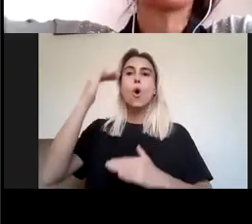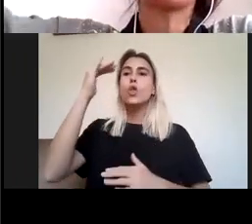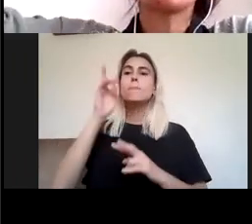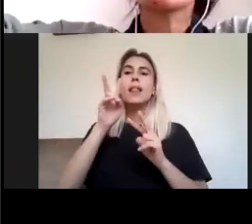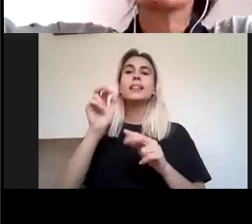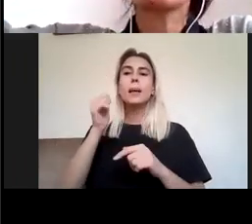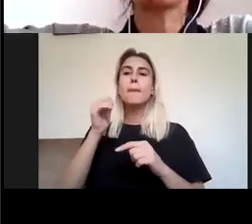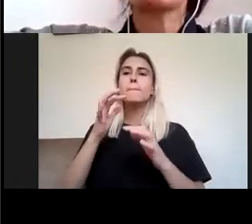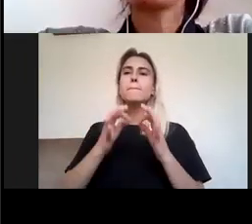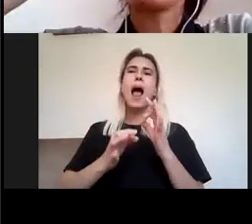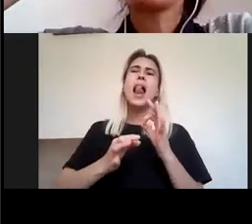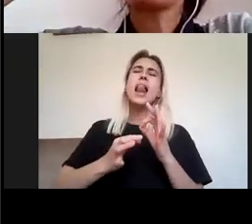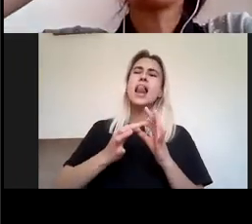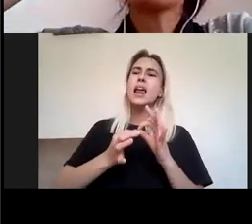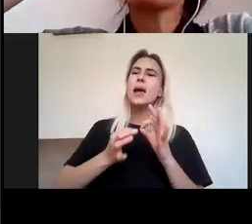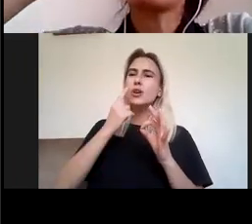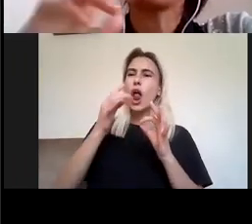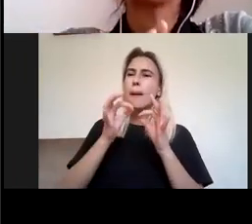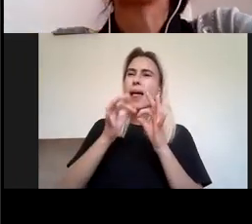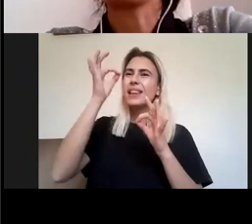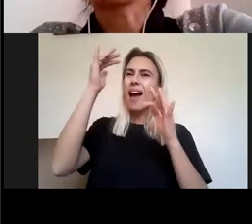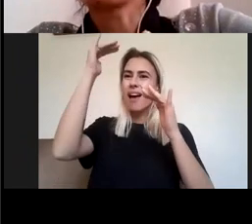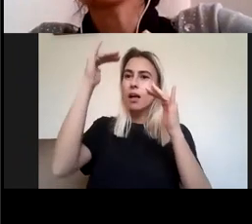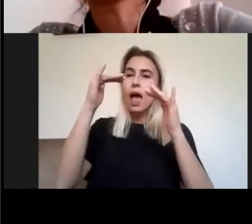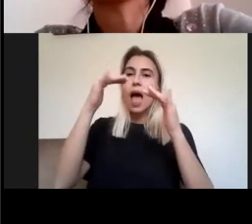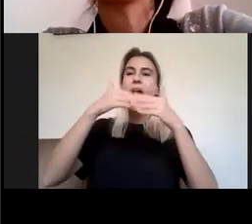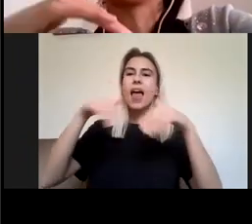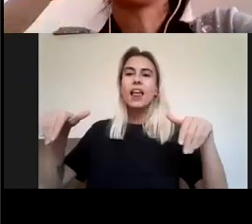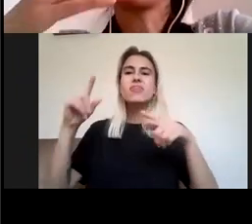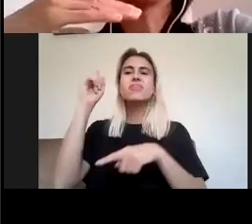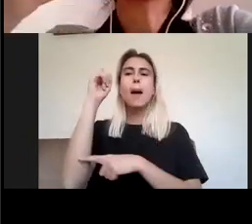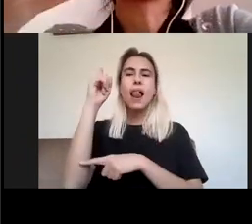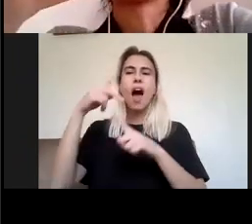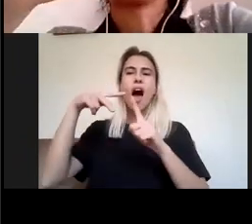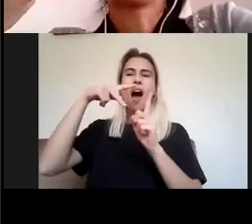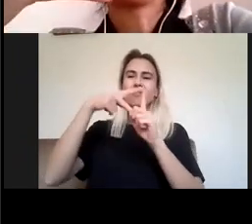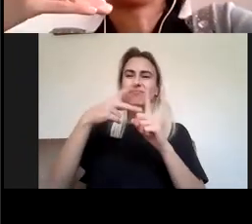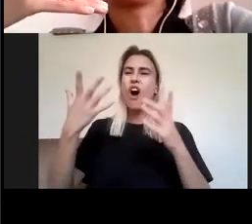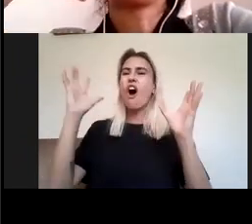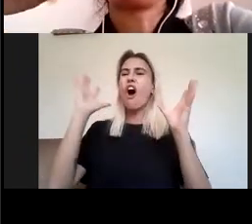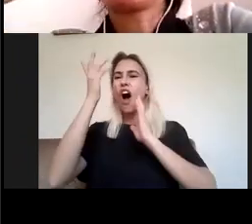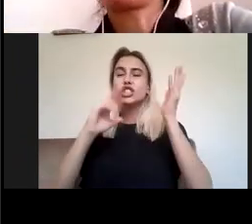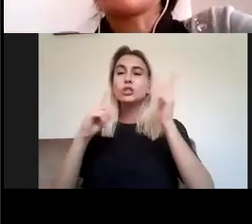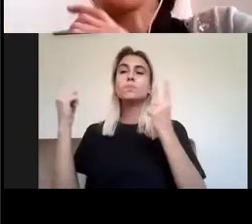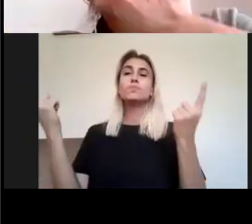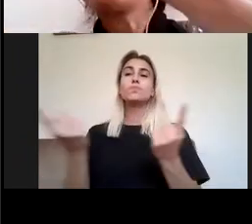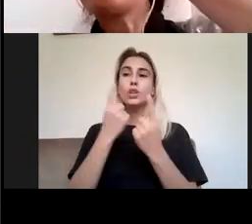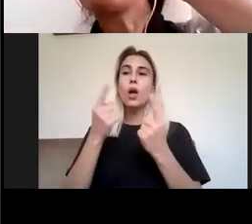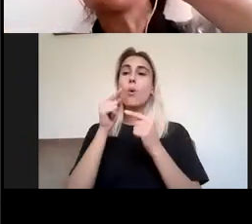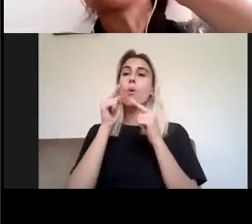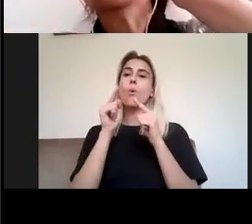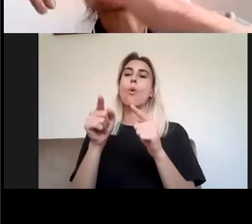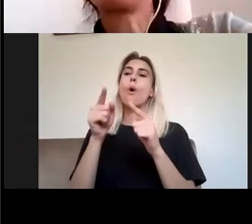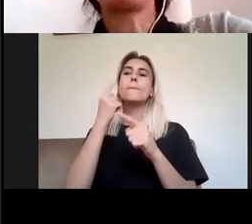bir metrenin üzerine kadar herhangi bir engelleyici tabela, ağaç ya da herhangi bir oraya bir